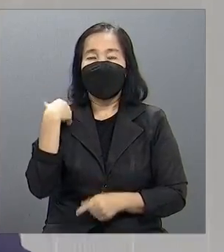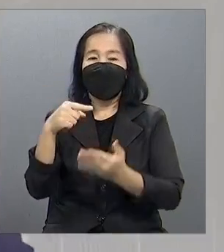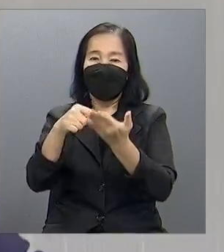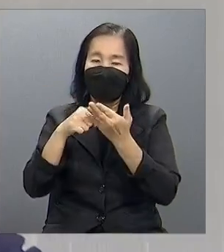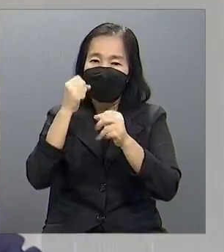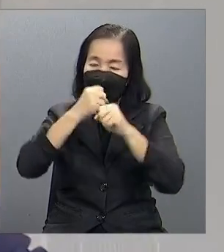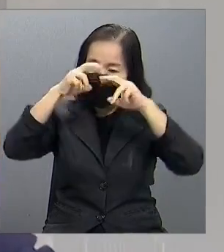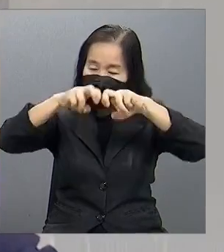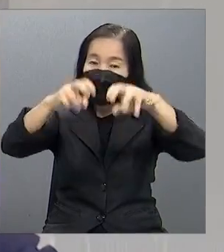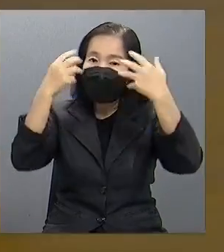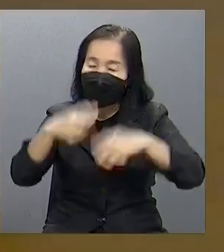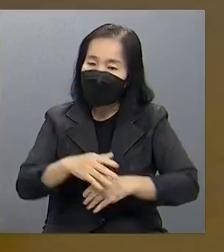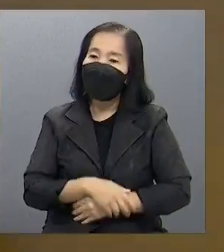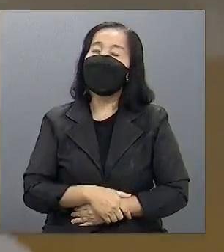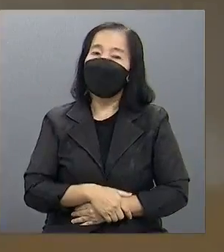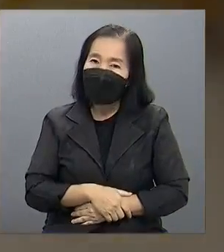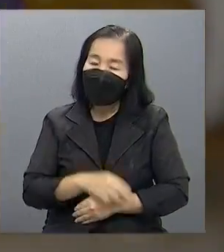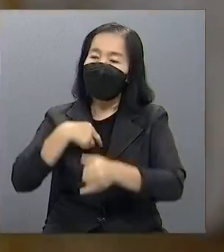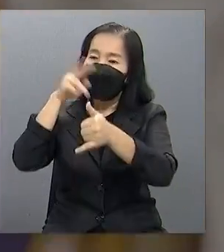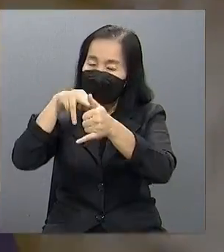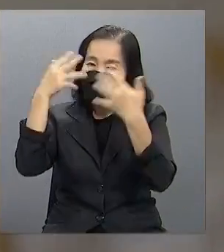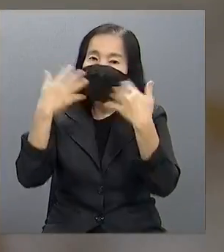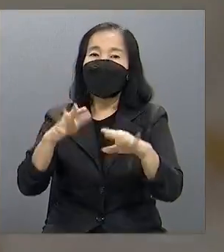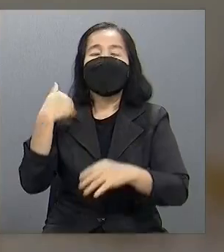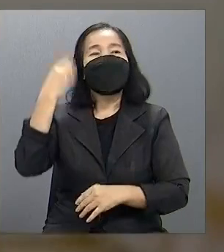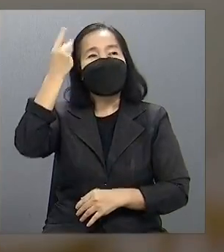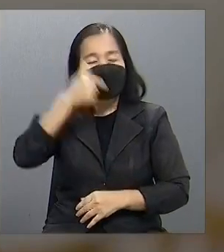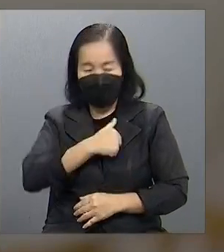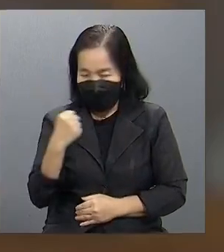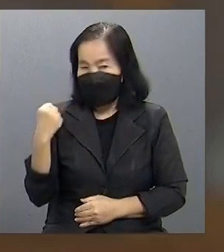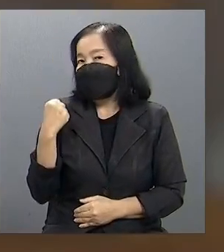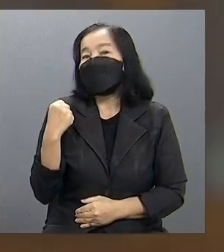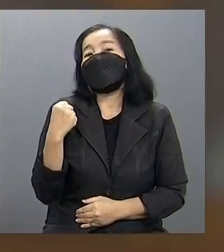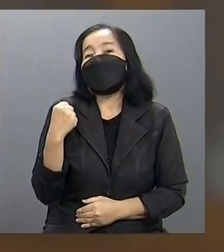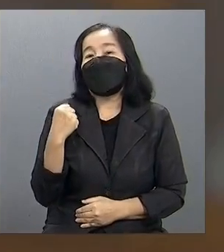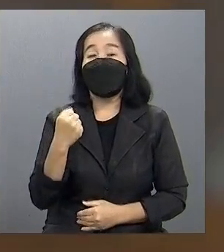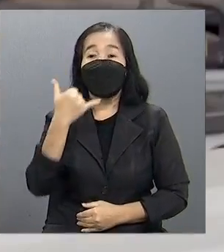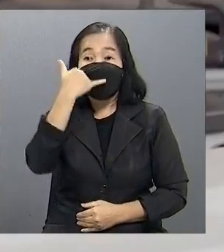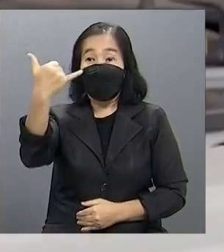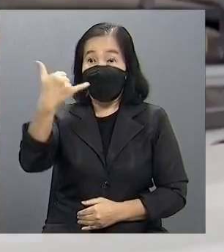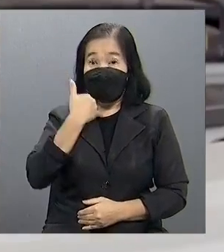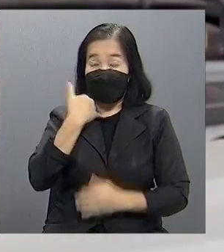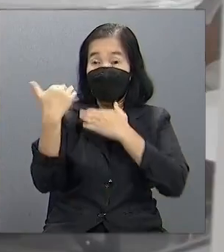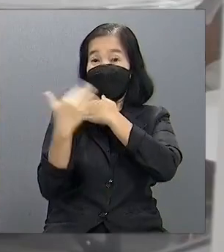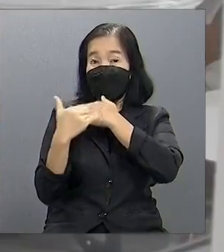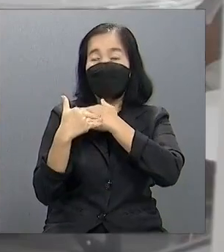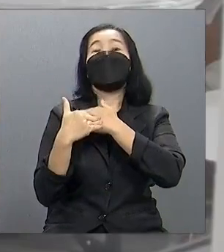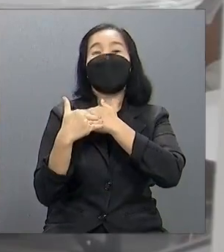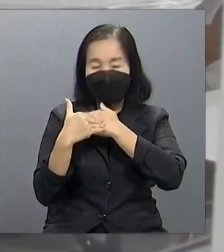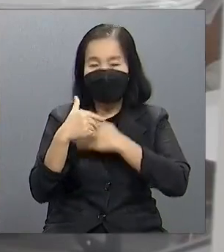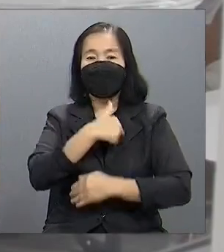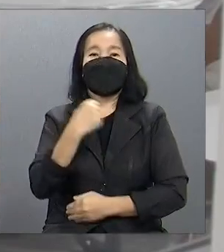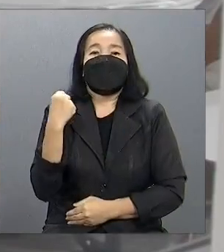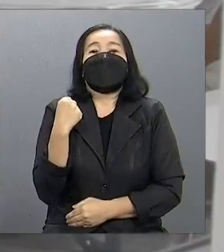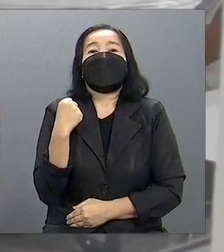ดูแบบมาอย่างดีเพราะฉะนั้นมั่นใจพอได้รับการติดต่ออะไรต่างๆแล้วก็มีความรู้สึกเชื่อมั่นแล้วมั่นใจว่ามันเป็นบ